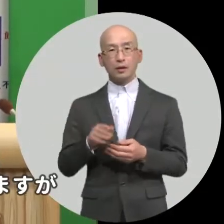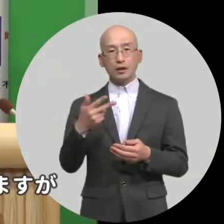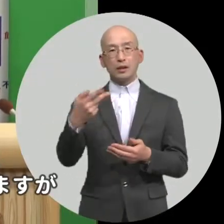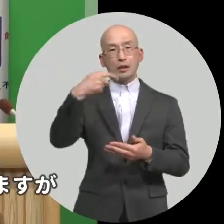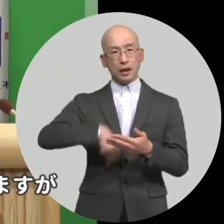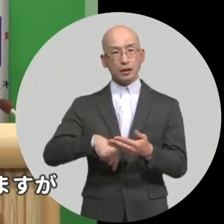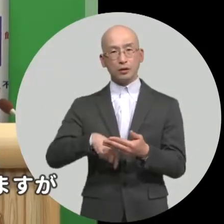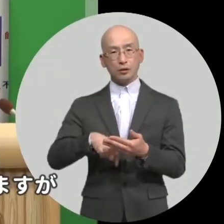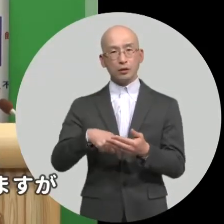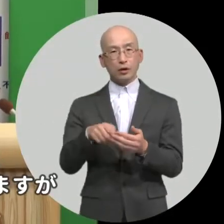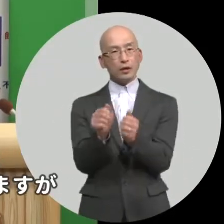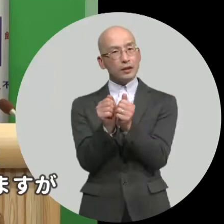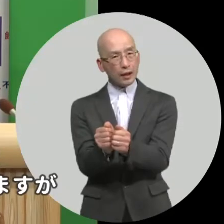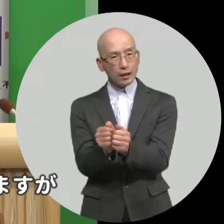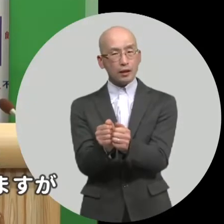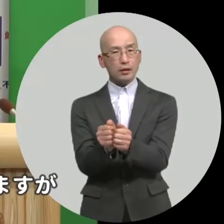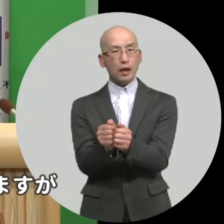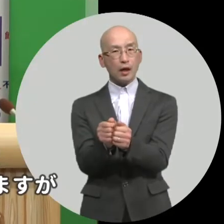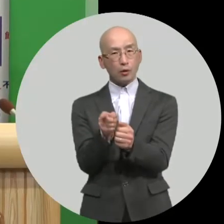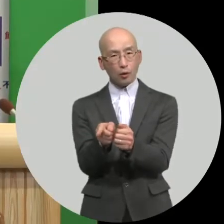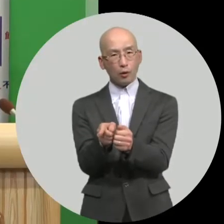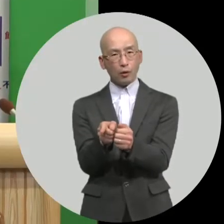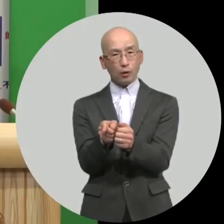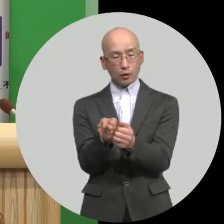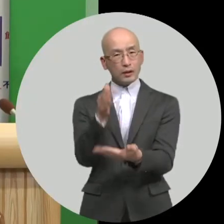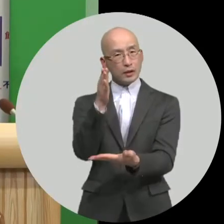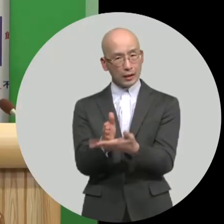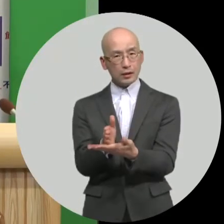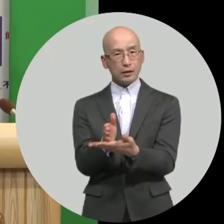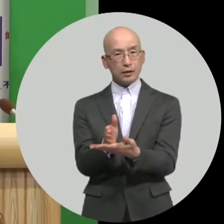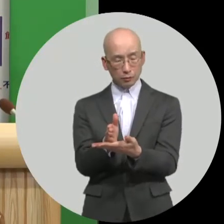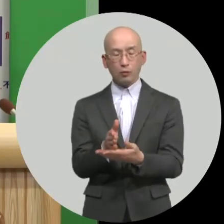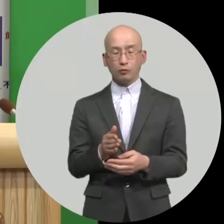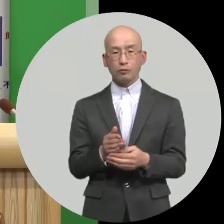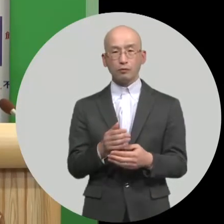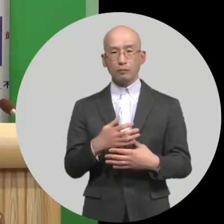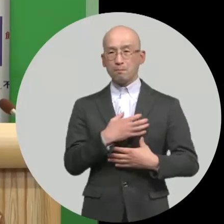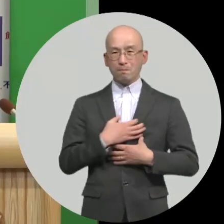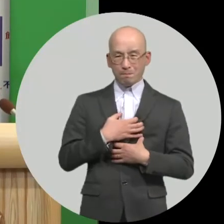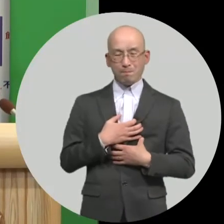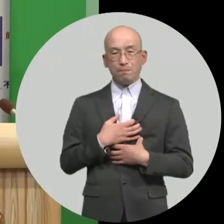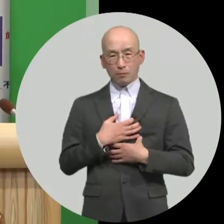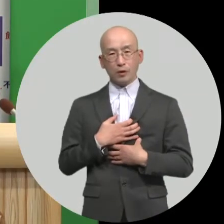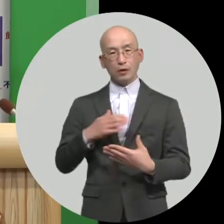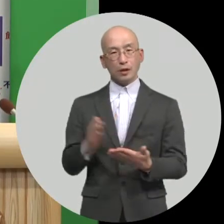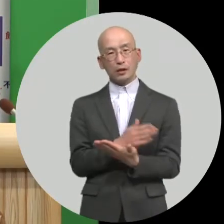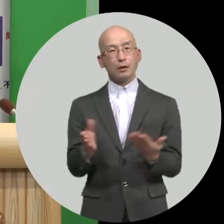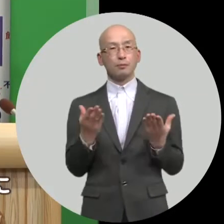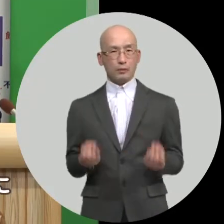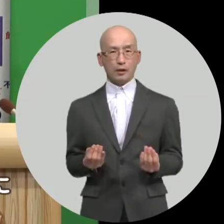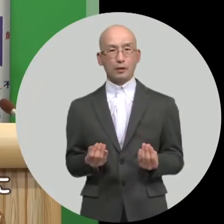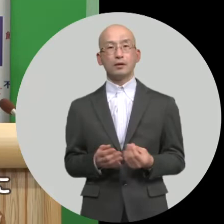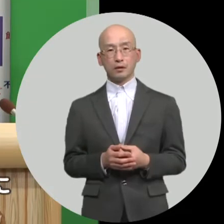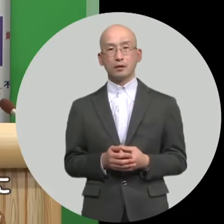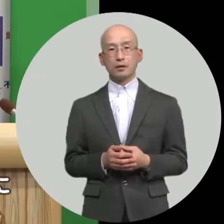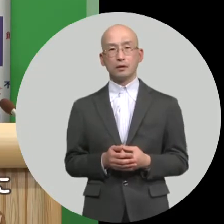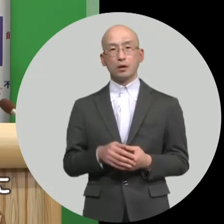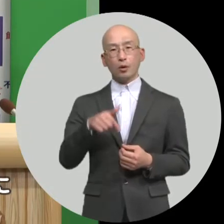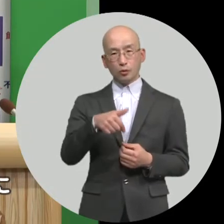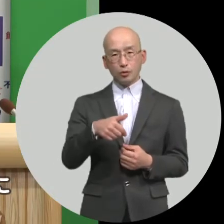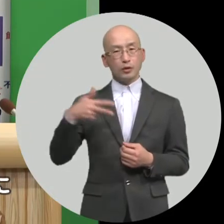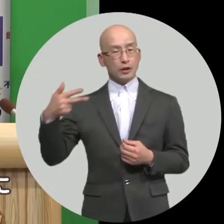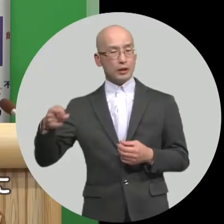限定しているというようなこともありますけれども、非常に苦渋の決断として我々も決断いたしましたけれども、ここは府市協調